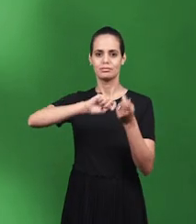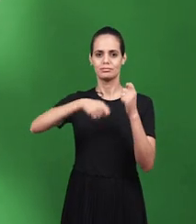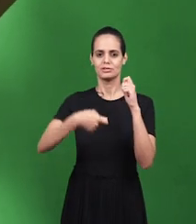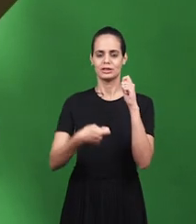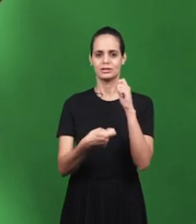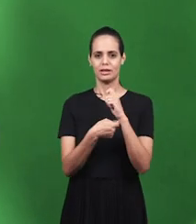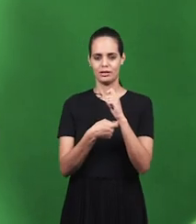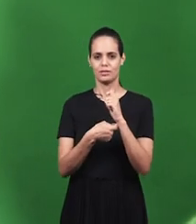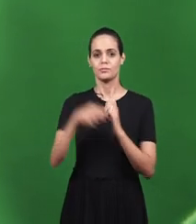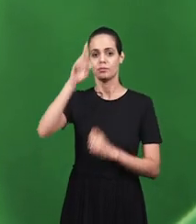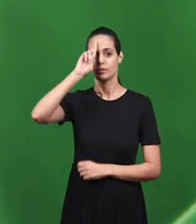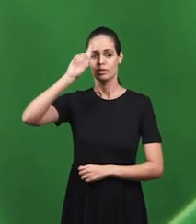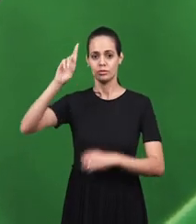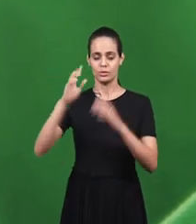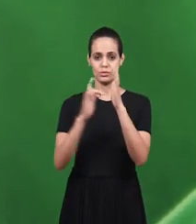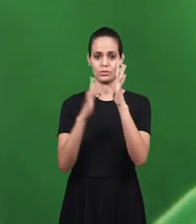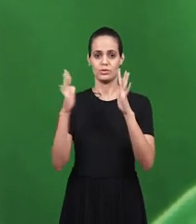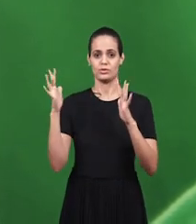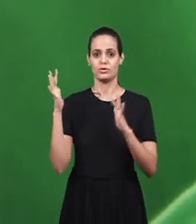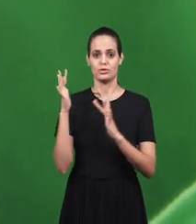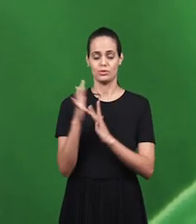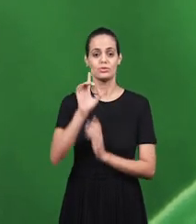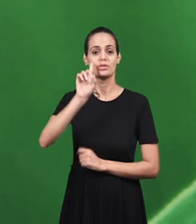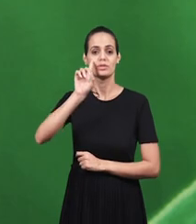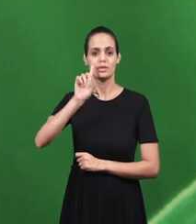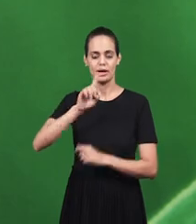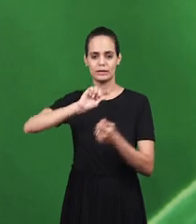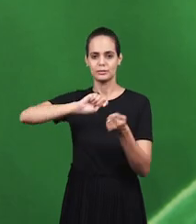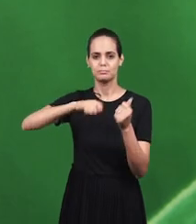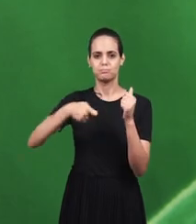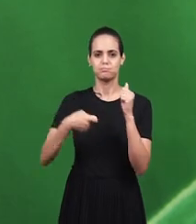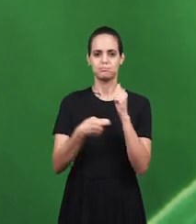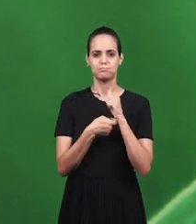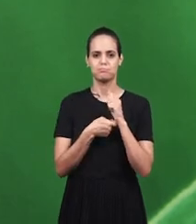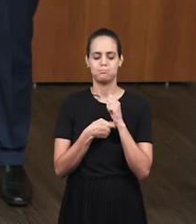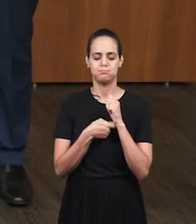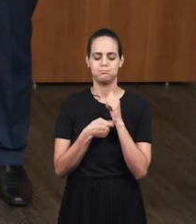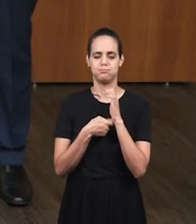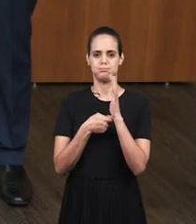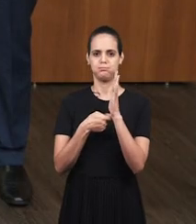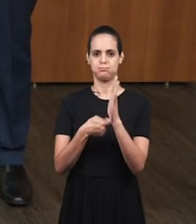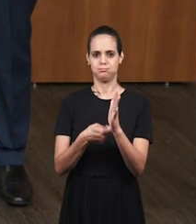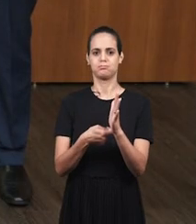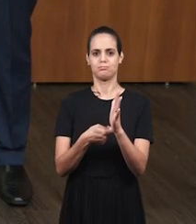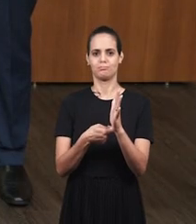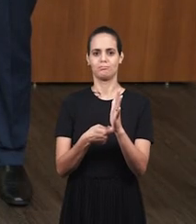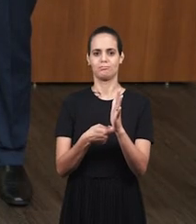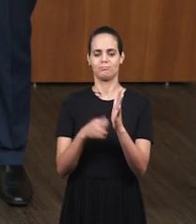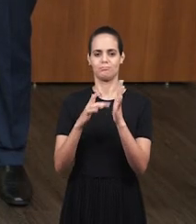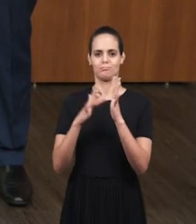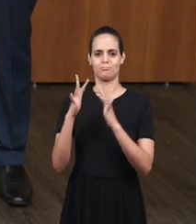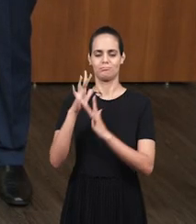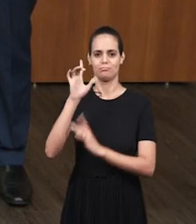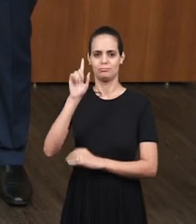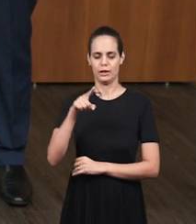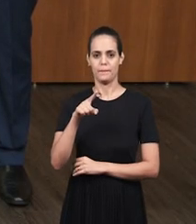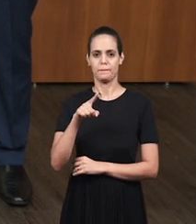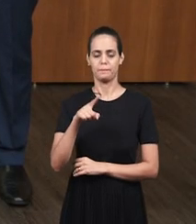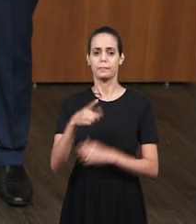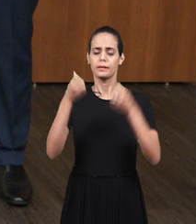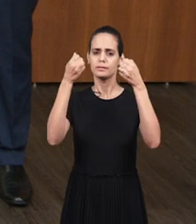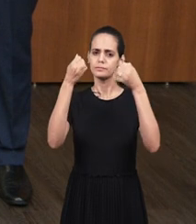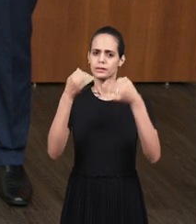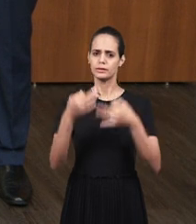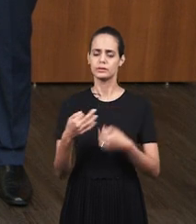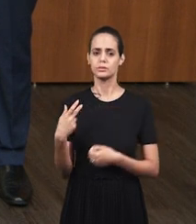livre historique. La Bible, elle porte un mystère. Le Seigneur Jésus est